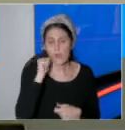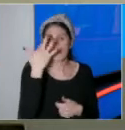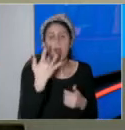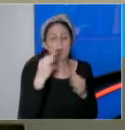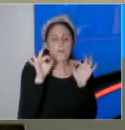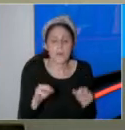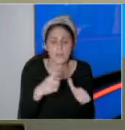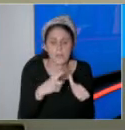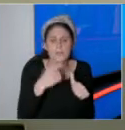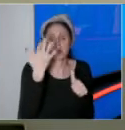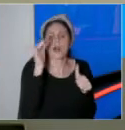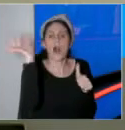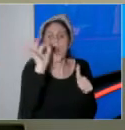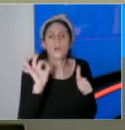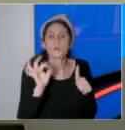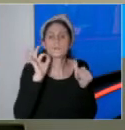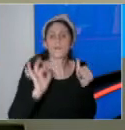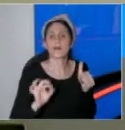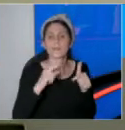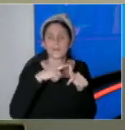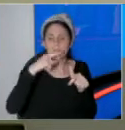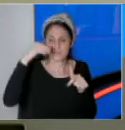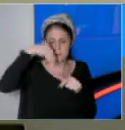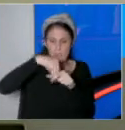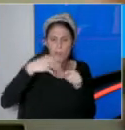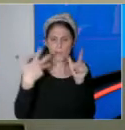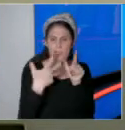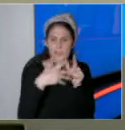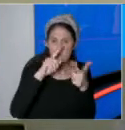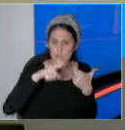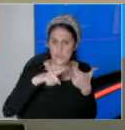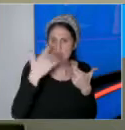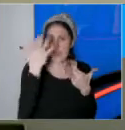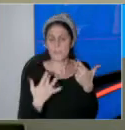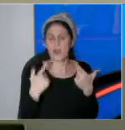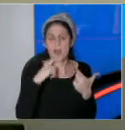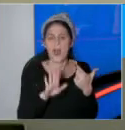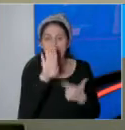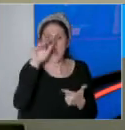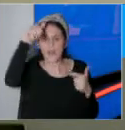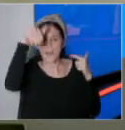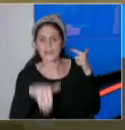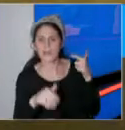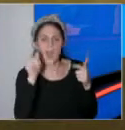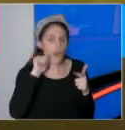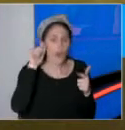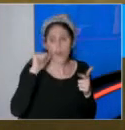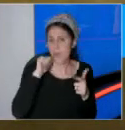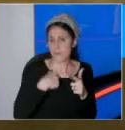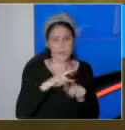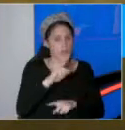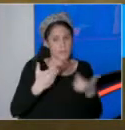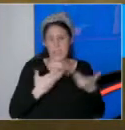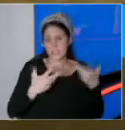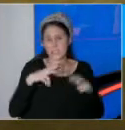מה אחוז המאומתים מתוך הבדיקות שעשינו, מה העלייה או הירידה היומיומית. אני לא מתייחס